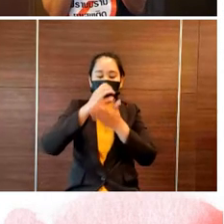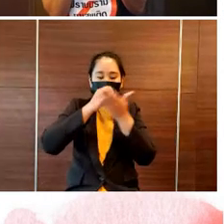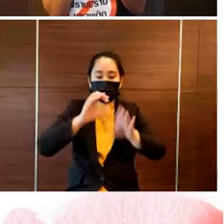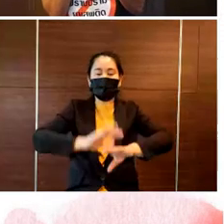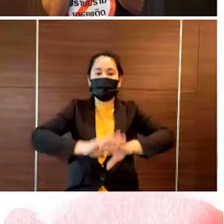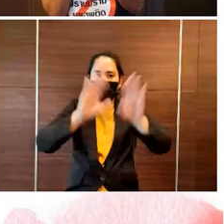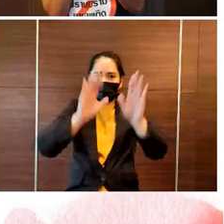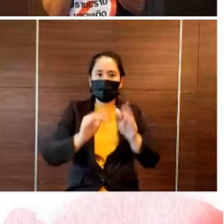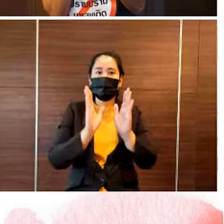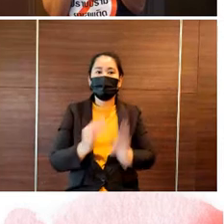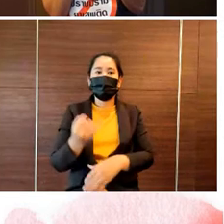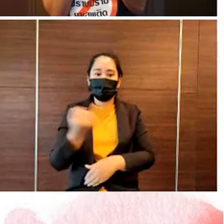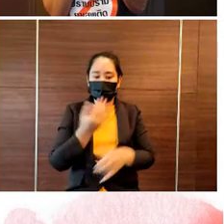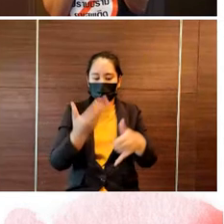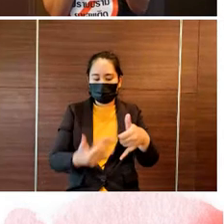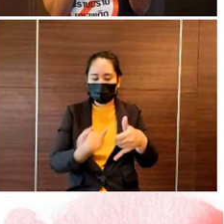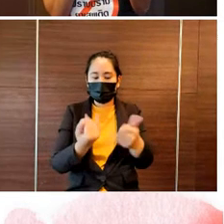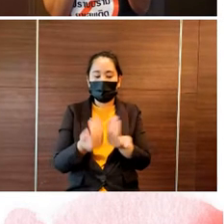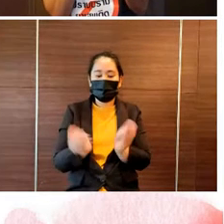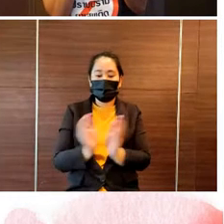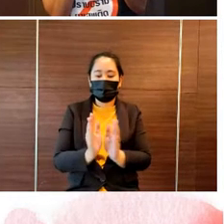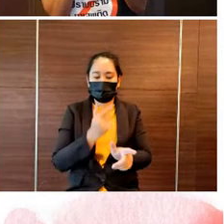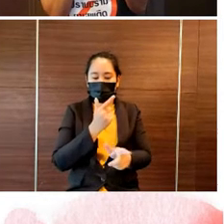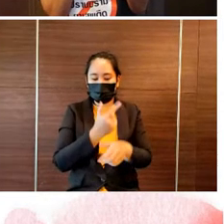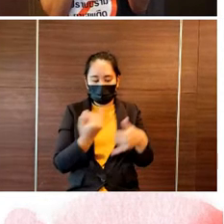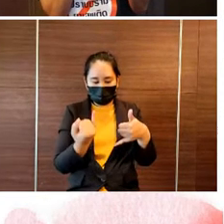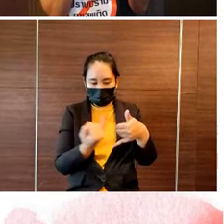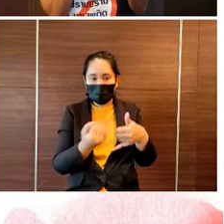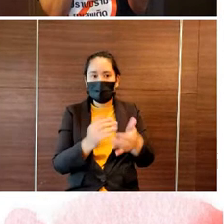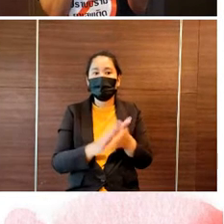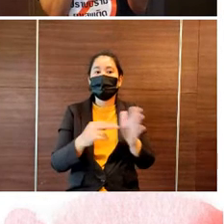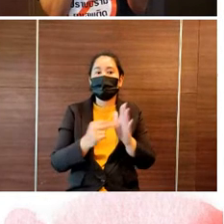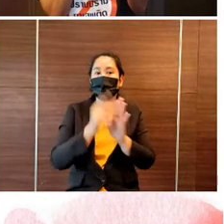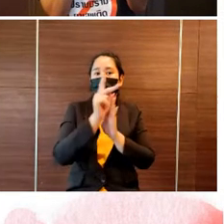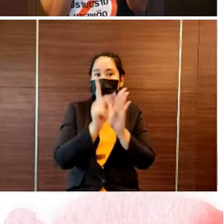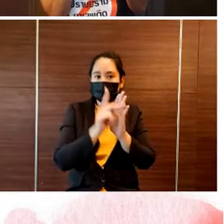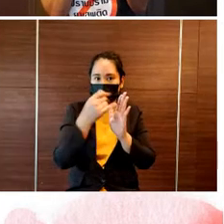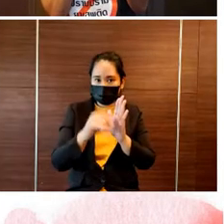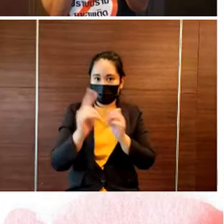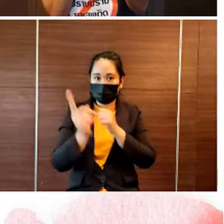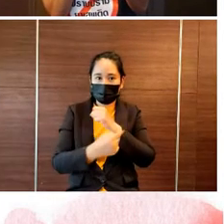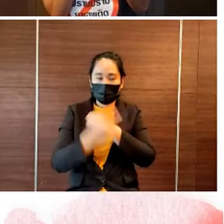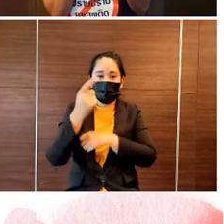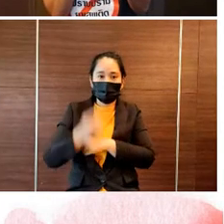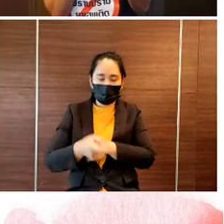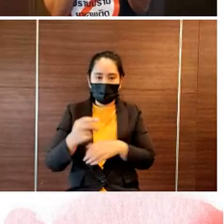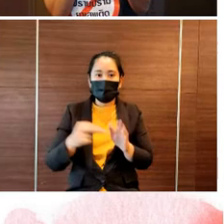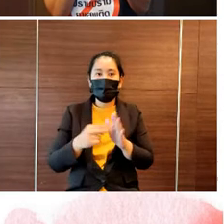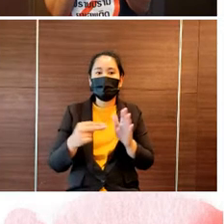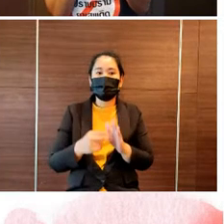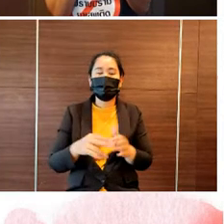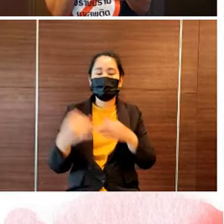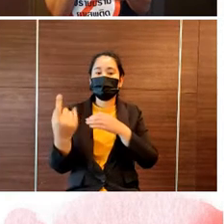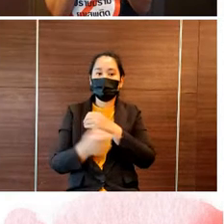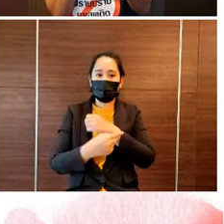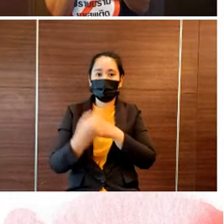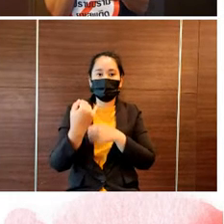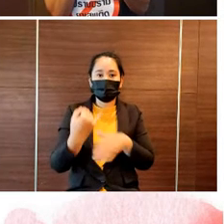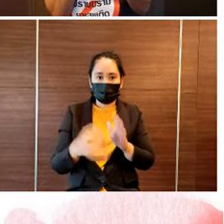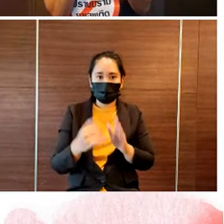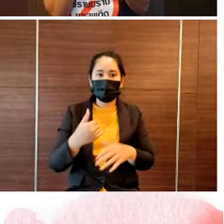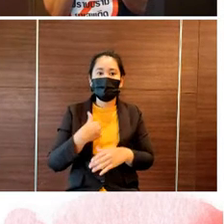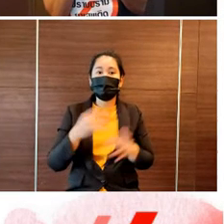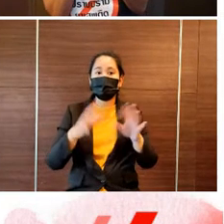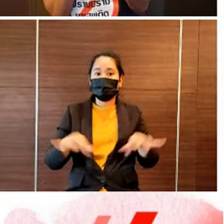รคนไม่ดีครอบครัวอาจจะเลี้ยงลูกไม่ดีการใช้ยาถือเป็นความผิดต้องถูกลงโทษมีความชอบตามเยื่อถูกลงโทษที่สำคั